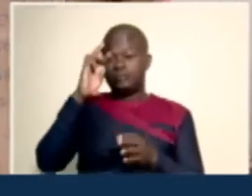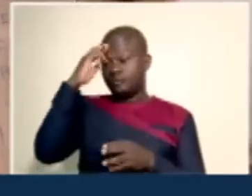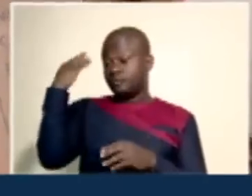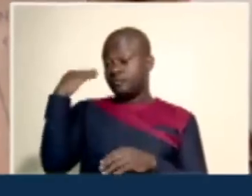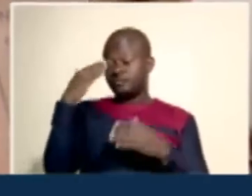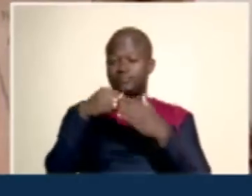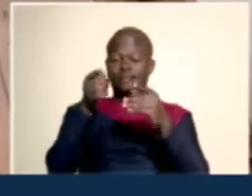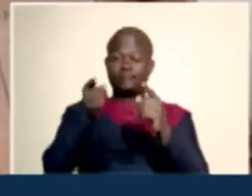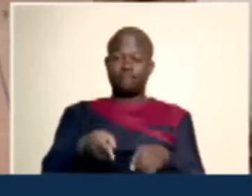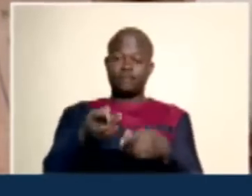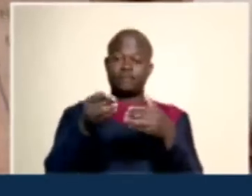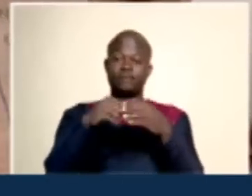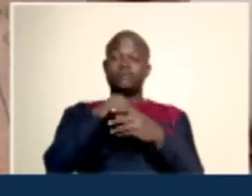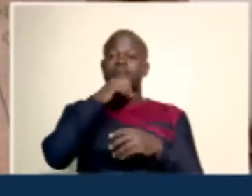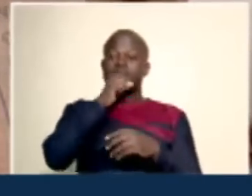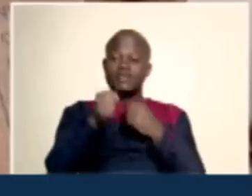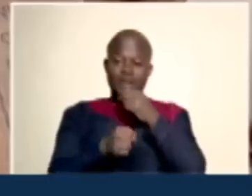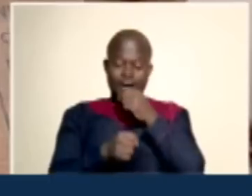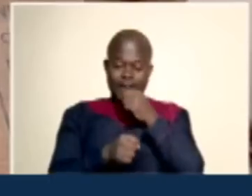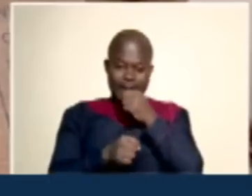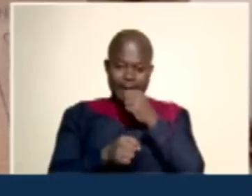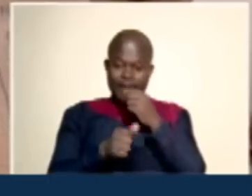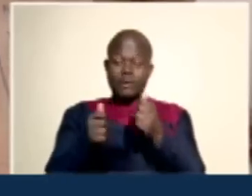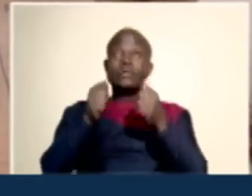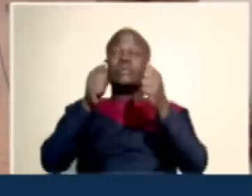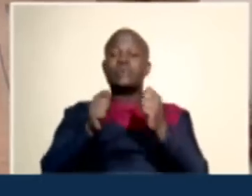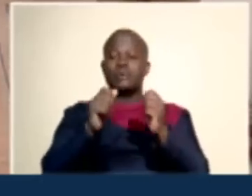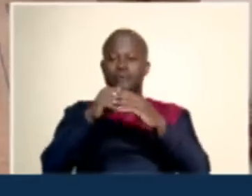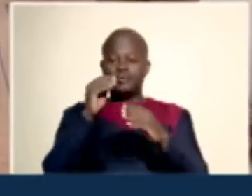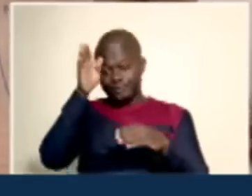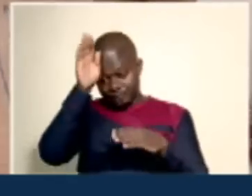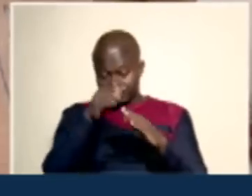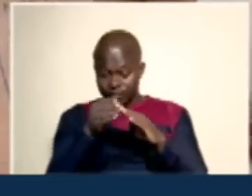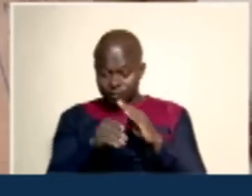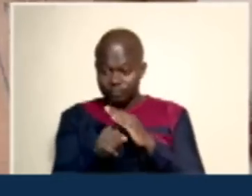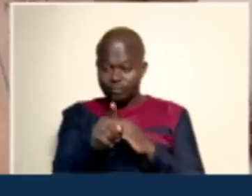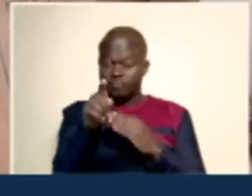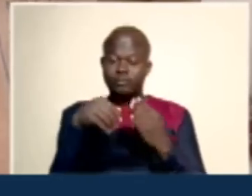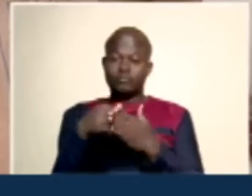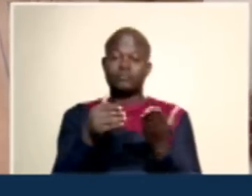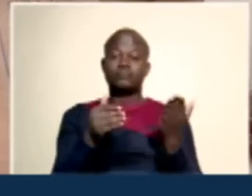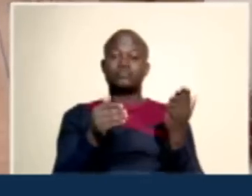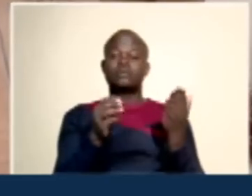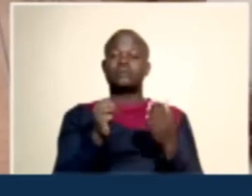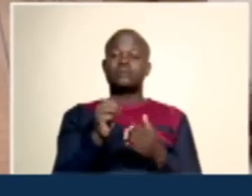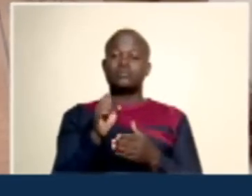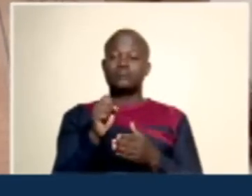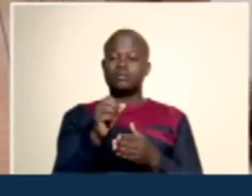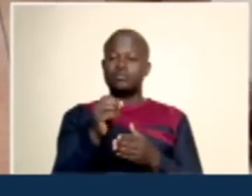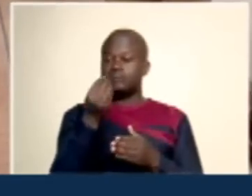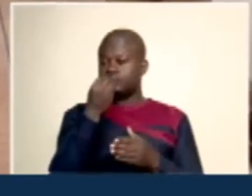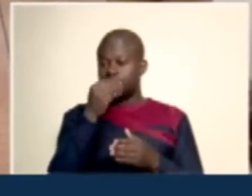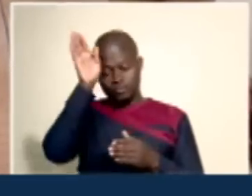nasanze umurinzi hari umusaza waruje kugosora ibigori. Nsanga imbeba yaseseyemo umuswa wabaye intuza